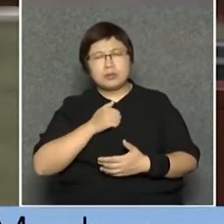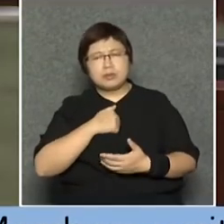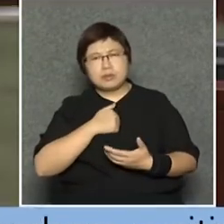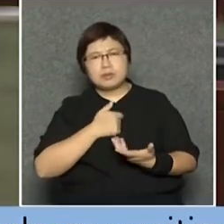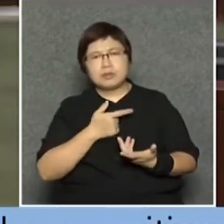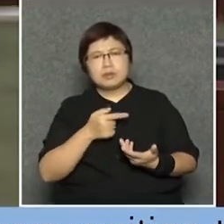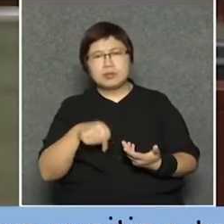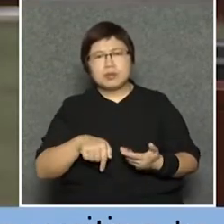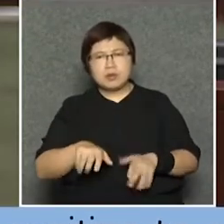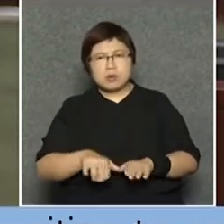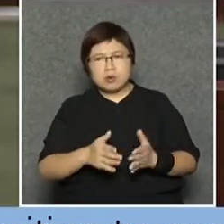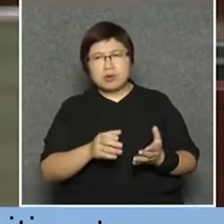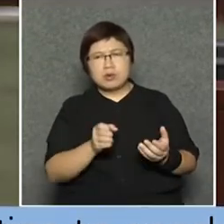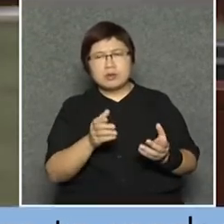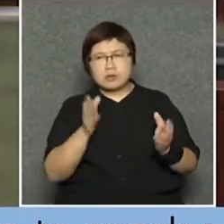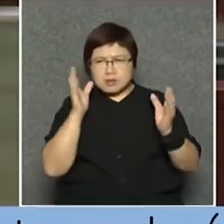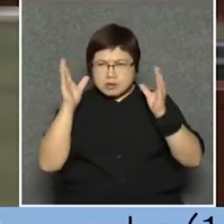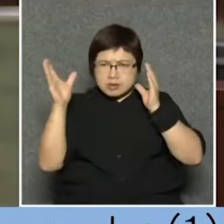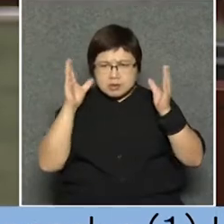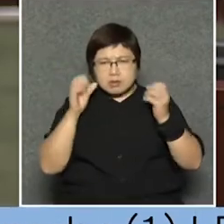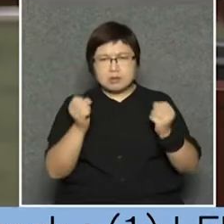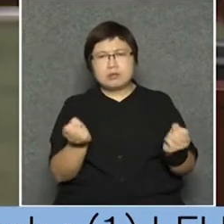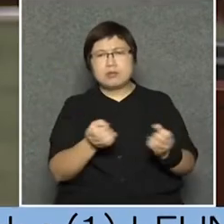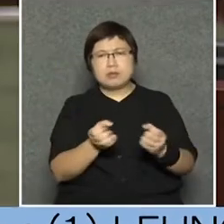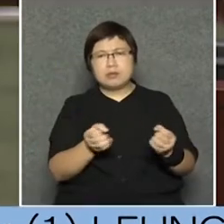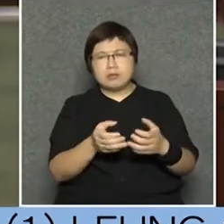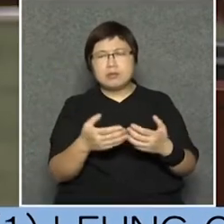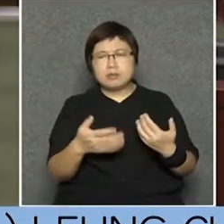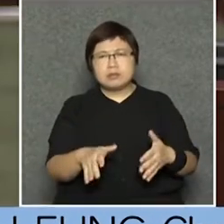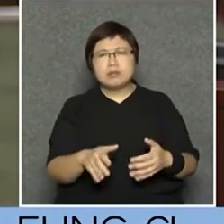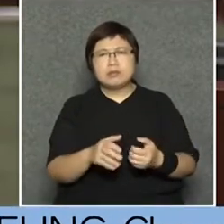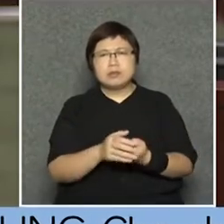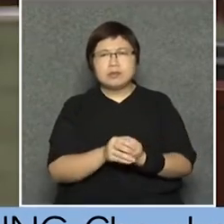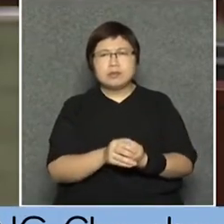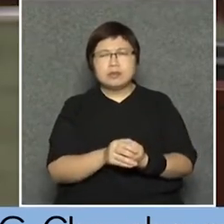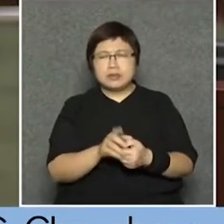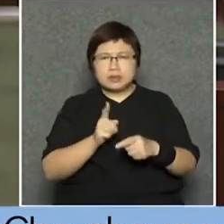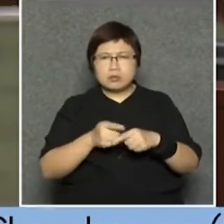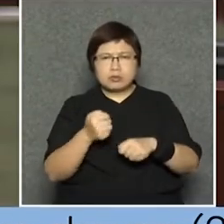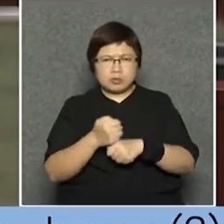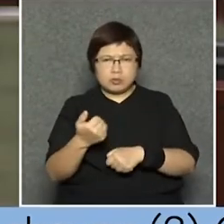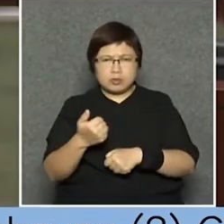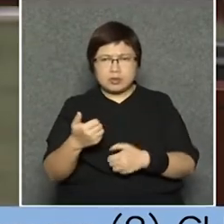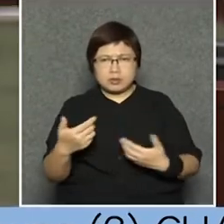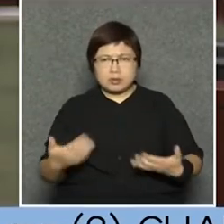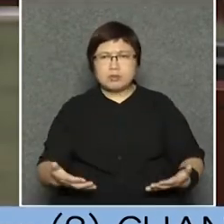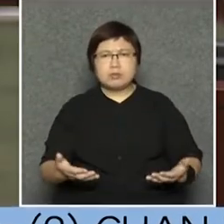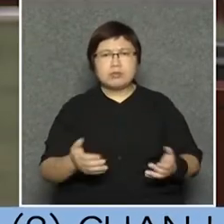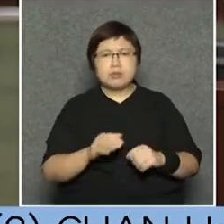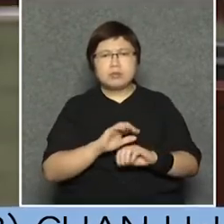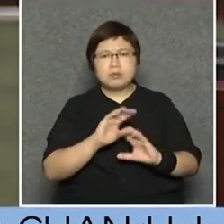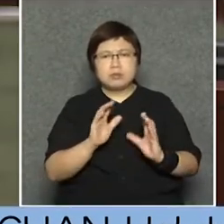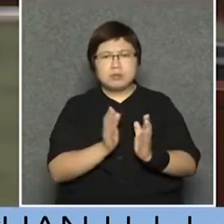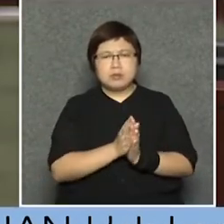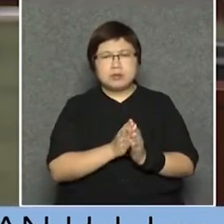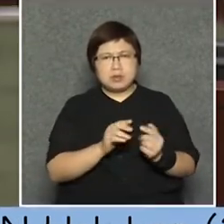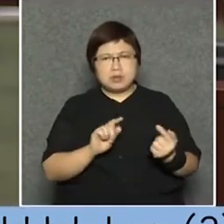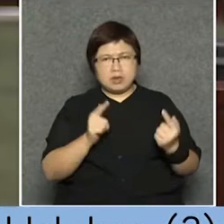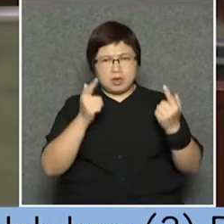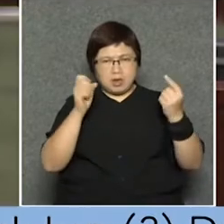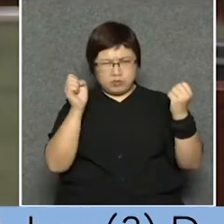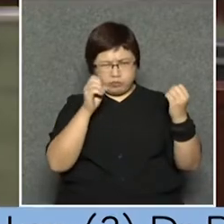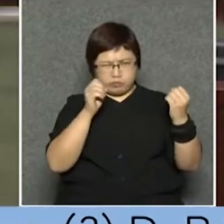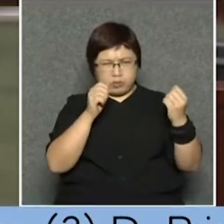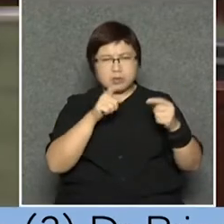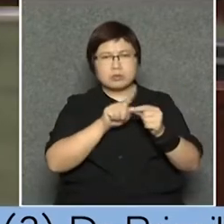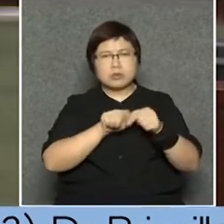然喺度開嗰啲公聽會啦。然後才會真的做到的。今日整個的辯論的中心就是